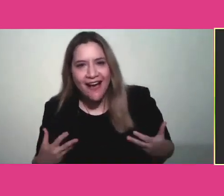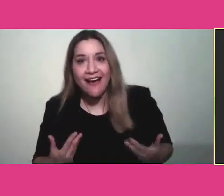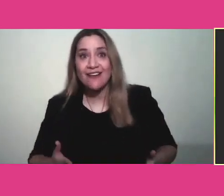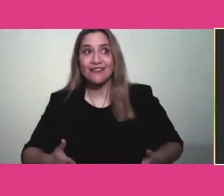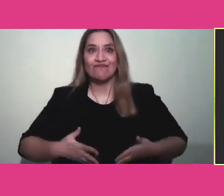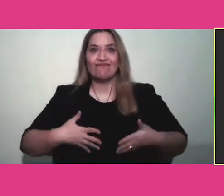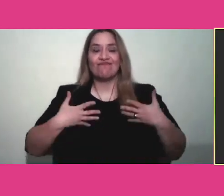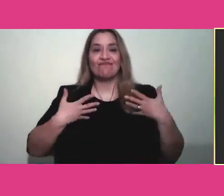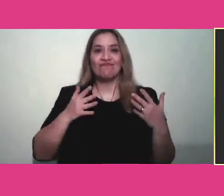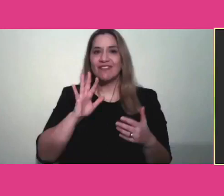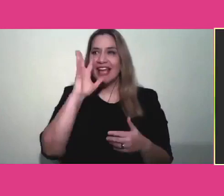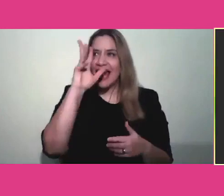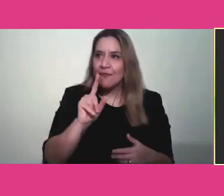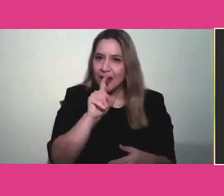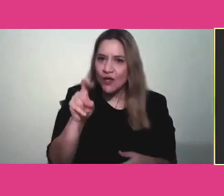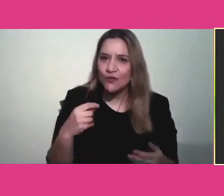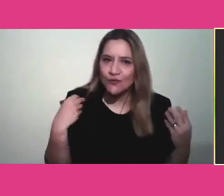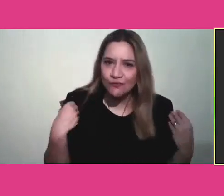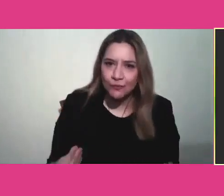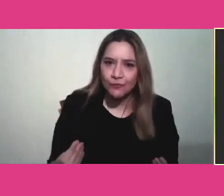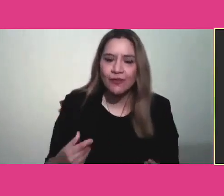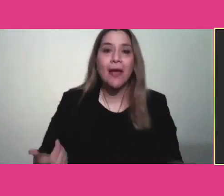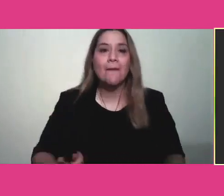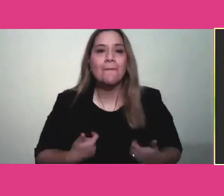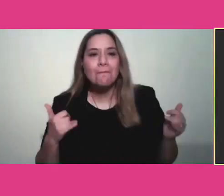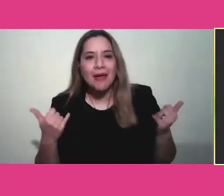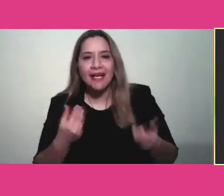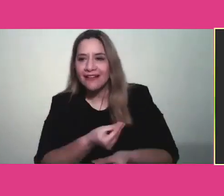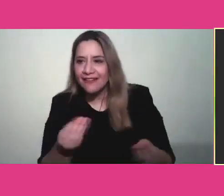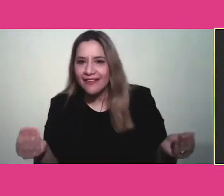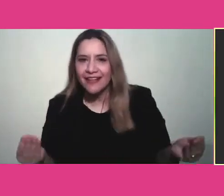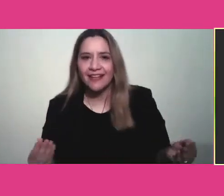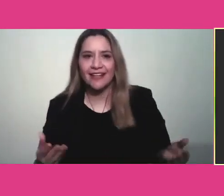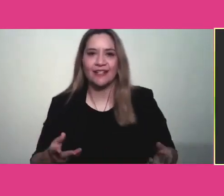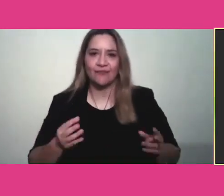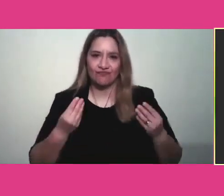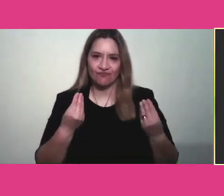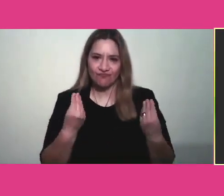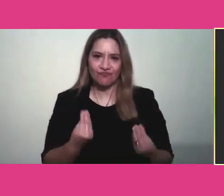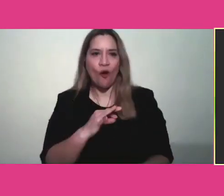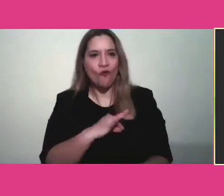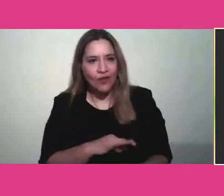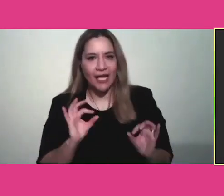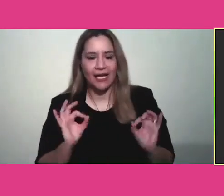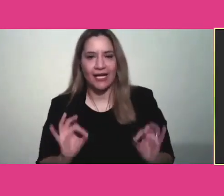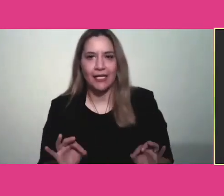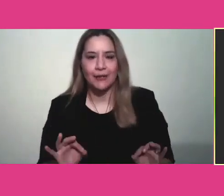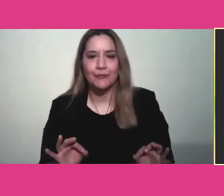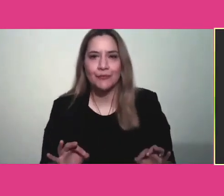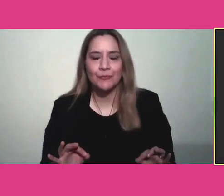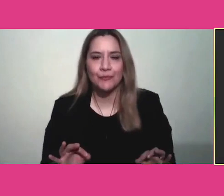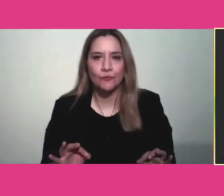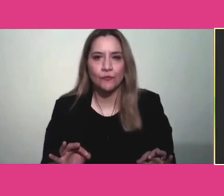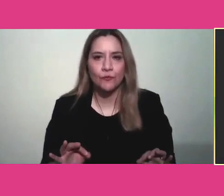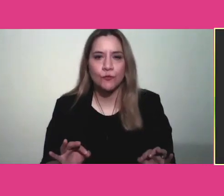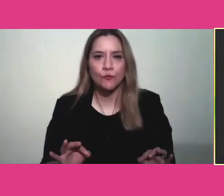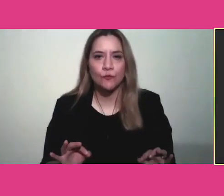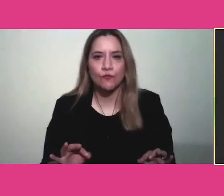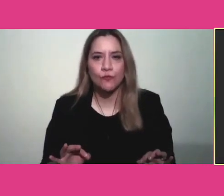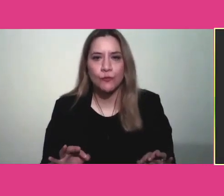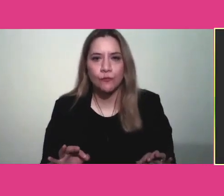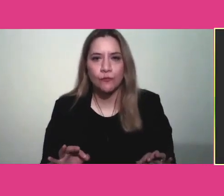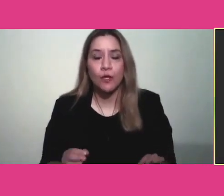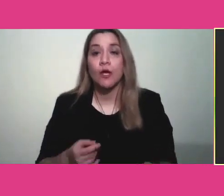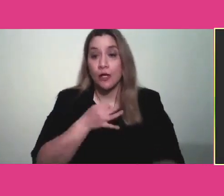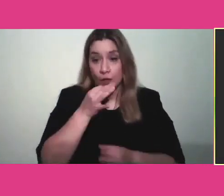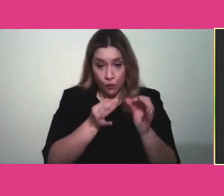και όλα αυτά τα ωφέλη που προσφέρει το παιχνίδι. Δεν θα επικεντρωθούμε μόνο στο θέμα το